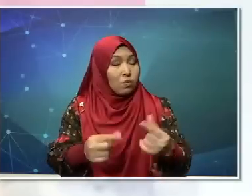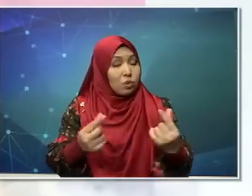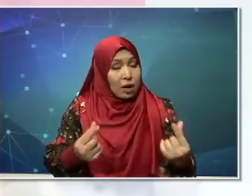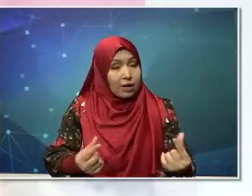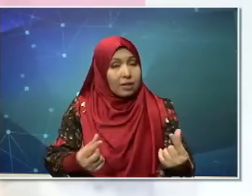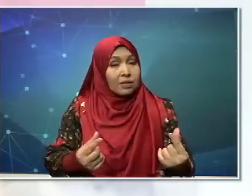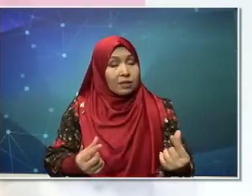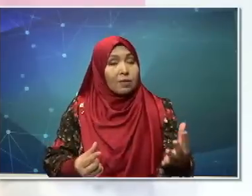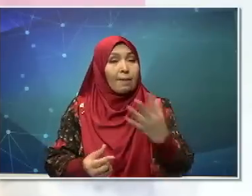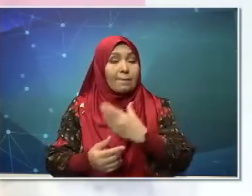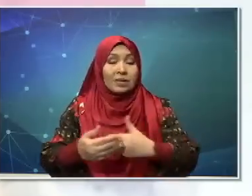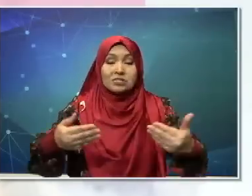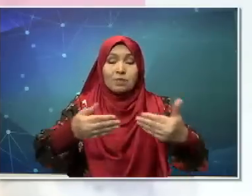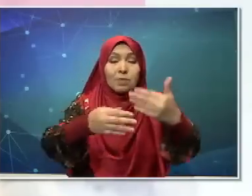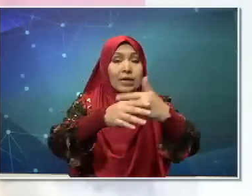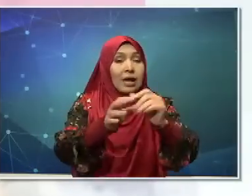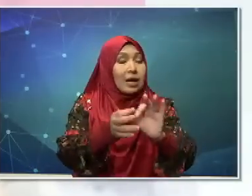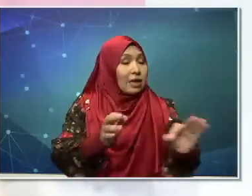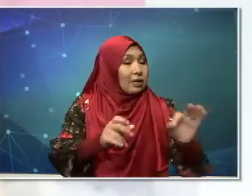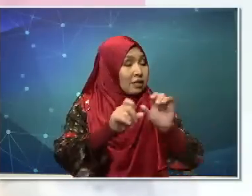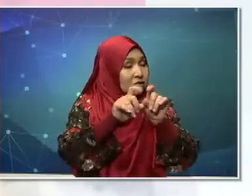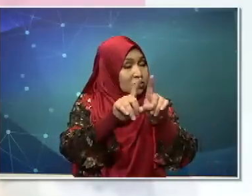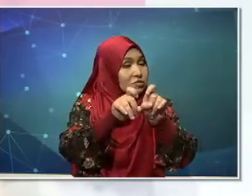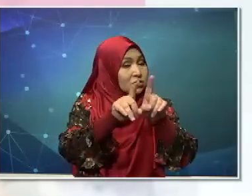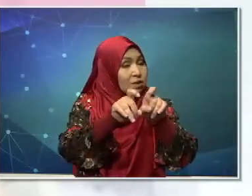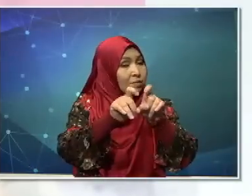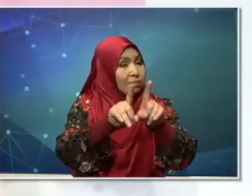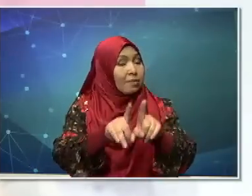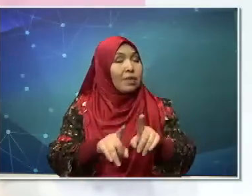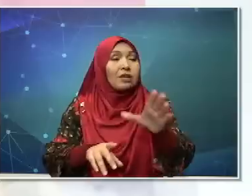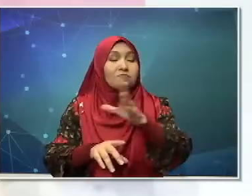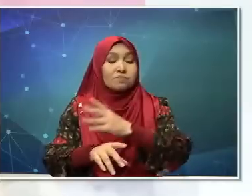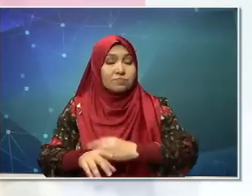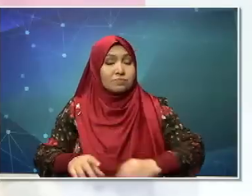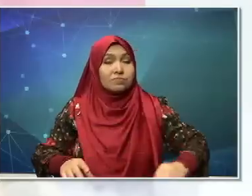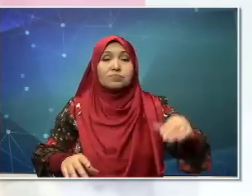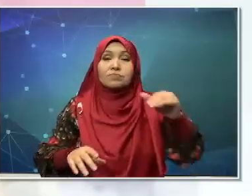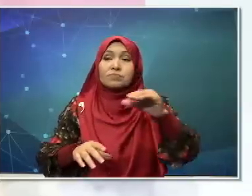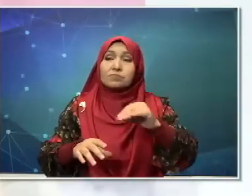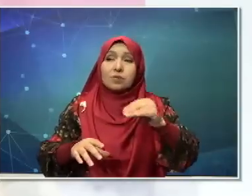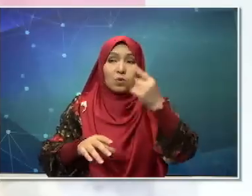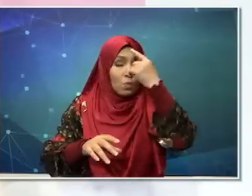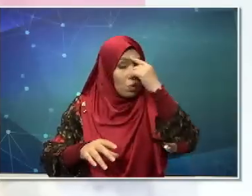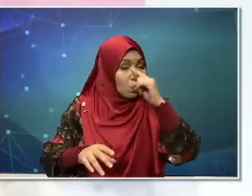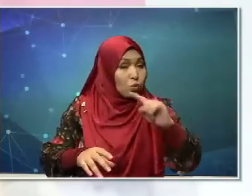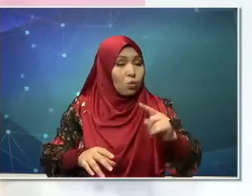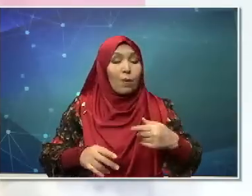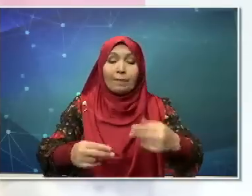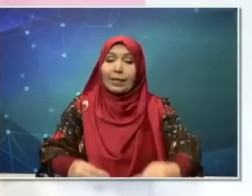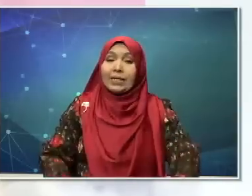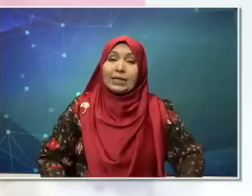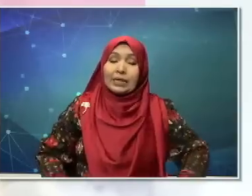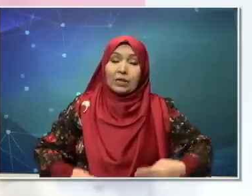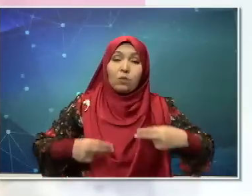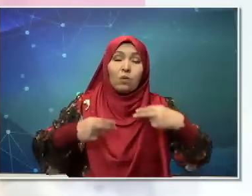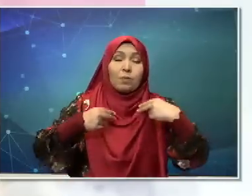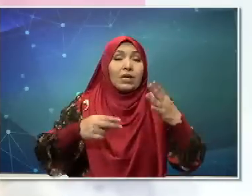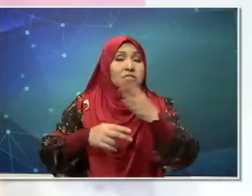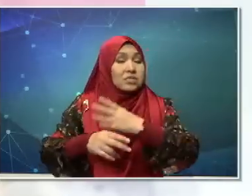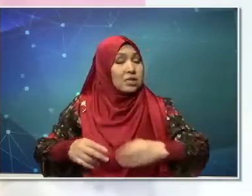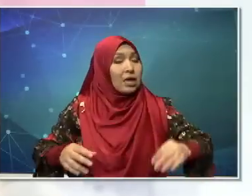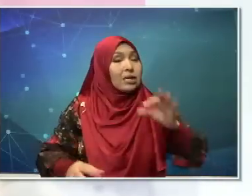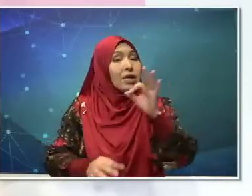ataupun disampaikan pada ayat yang ke-11 Allah turunkan air dengan kadarnya untuk menghidupkan yang mati Maka